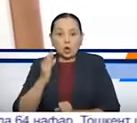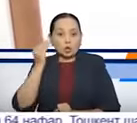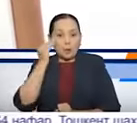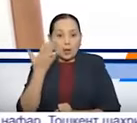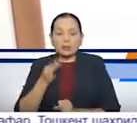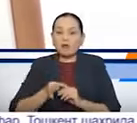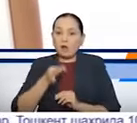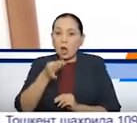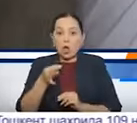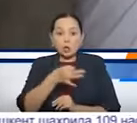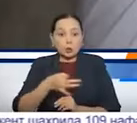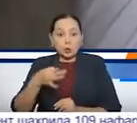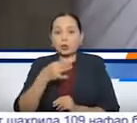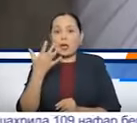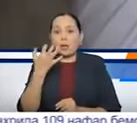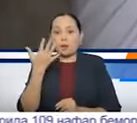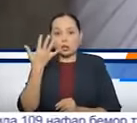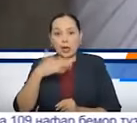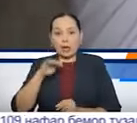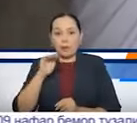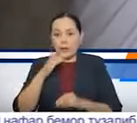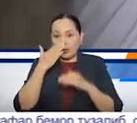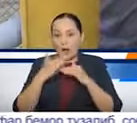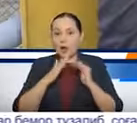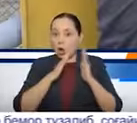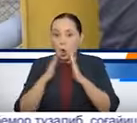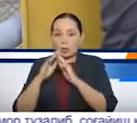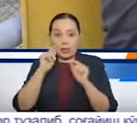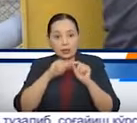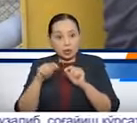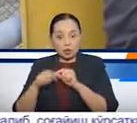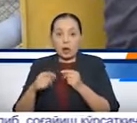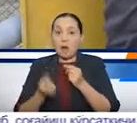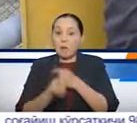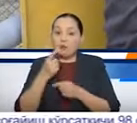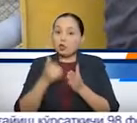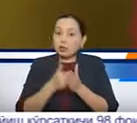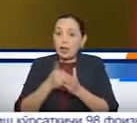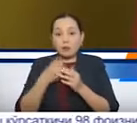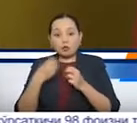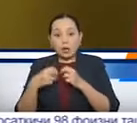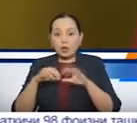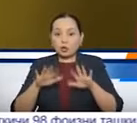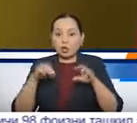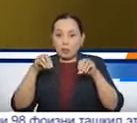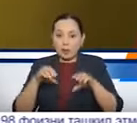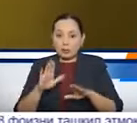maqsadida viloyat hududidagi 550 mingga yaqin xonadonlar tekshirib chiqilib, mavjud kamchiliklar joyida bartaraf etilayapti.